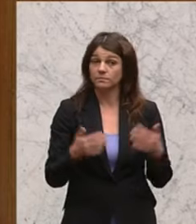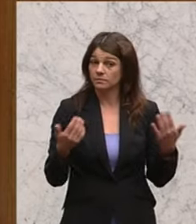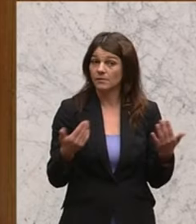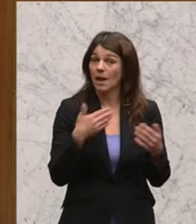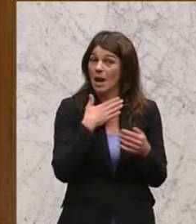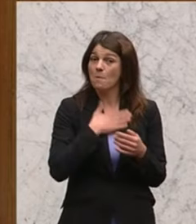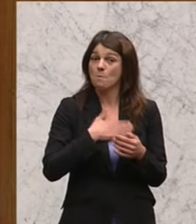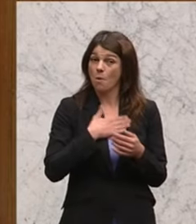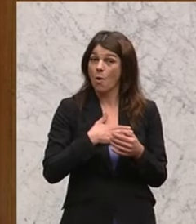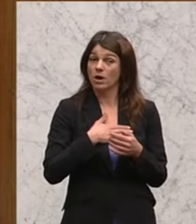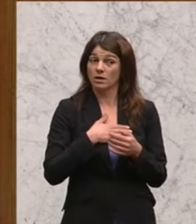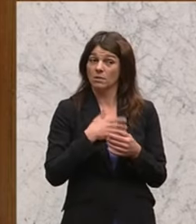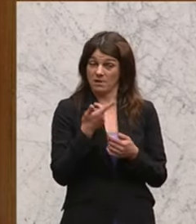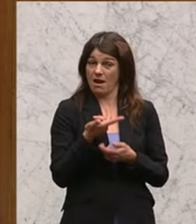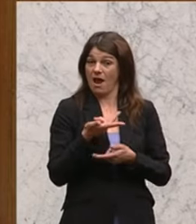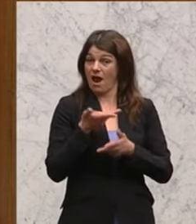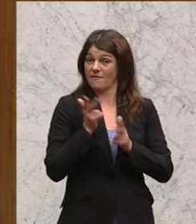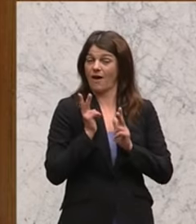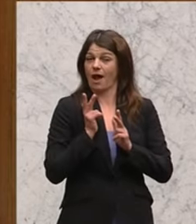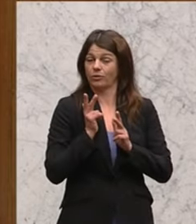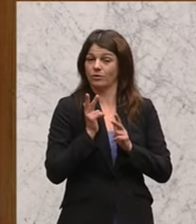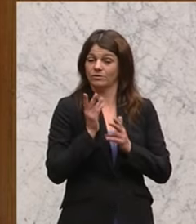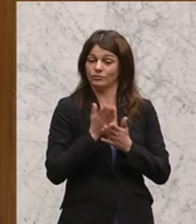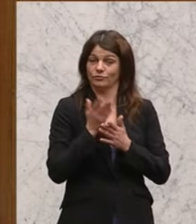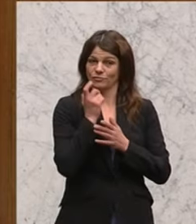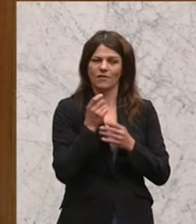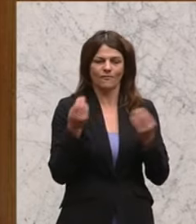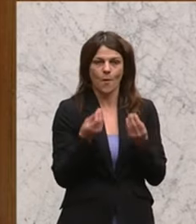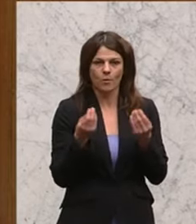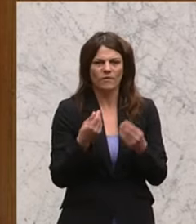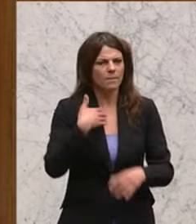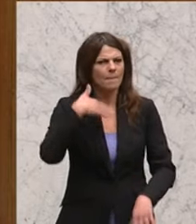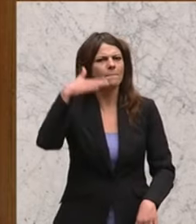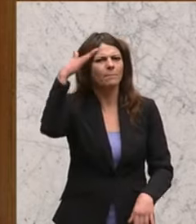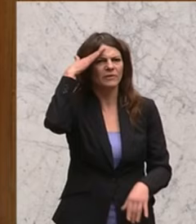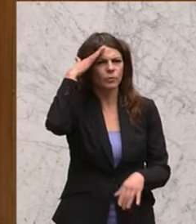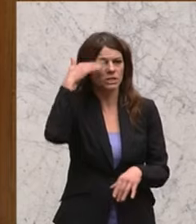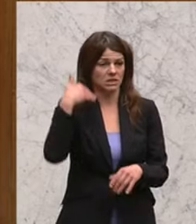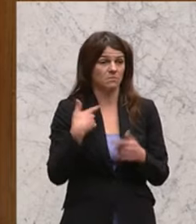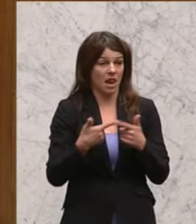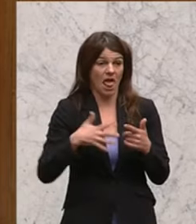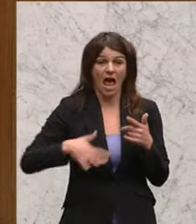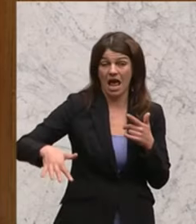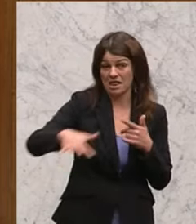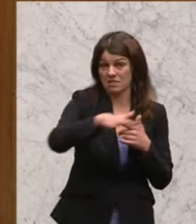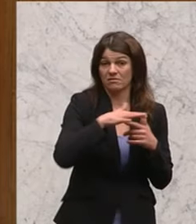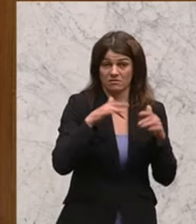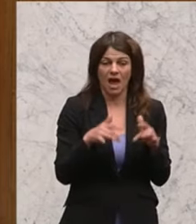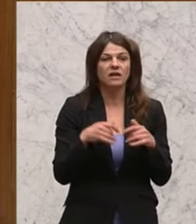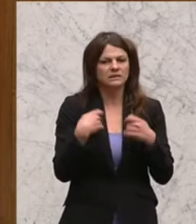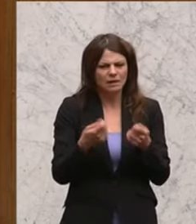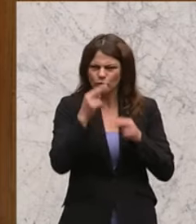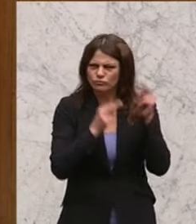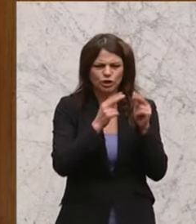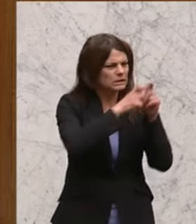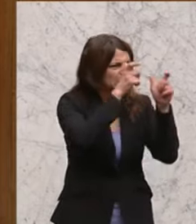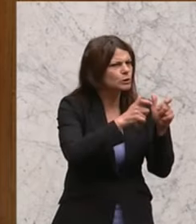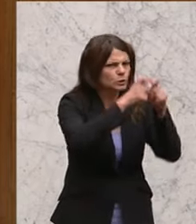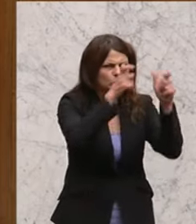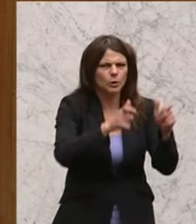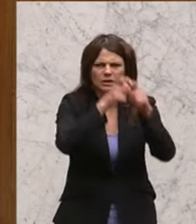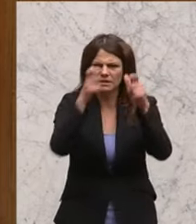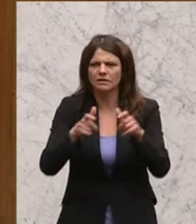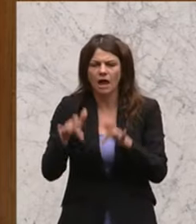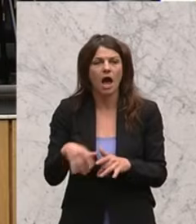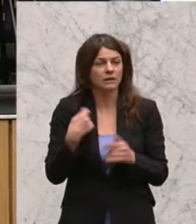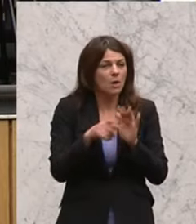Ich möchte aber mit der Erwartungshaltung auch deshalb beginnen, weil es mir bewusst ist, dass wir in einem Land leben, das durch eine Vielzahl von Institutionen geprägt ist, das